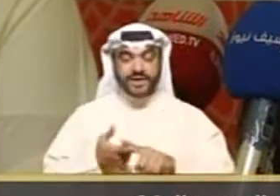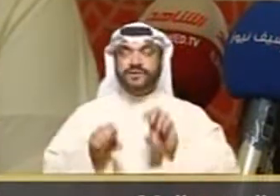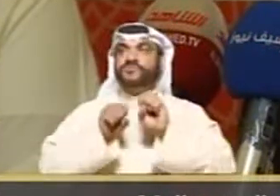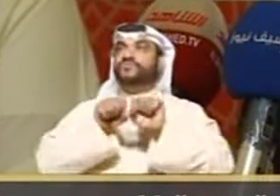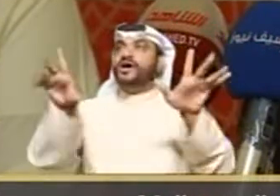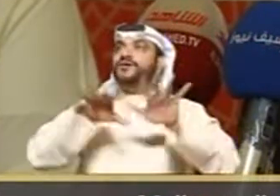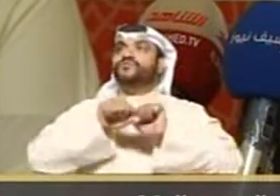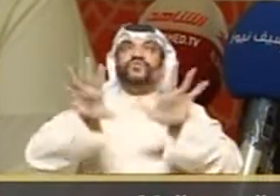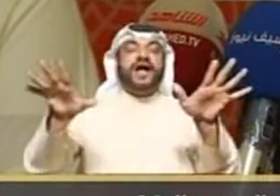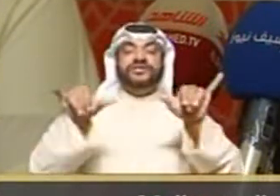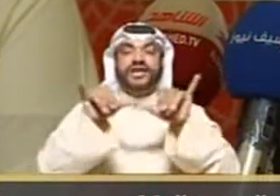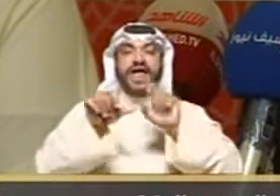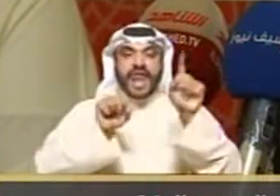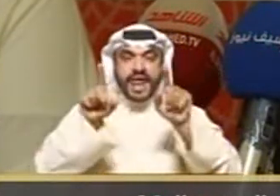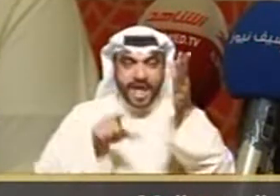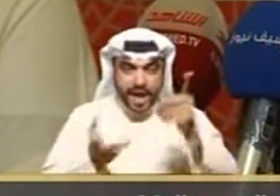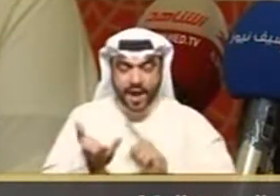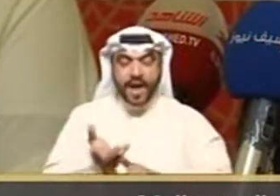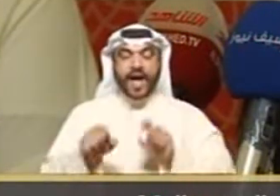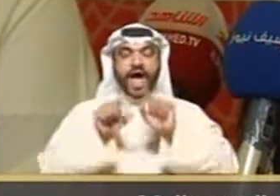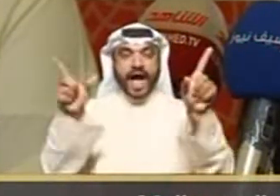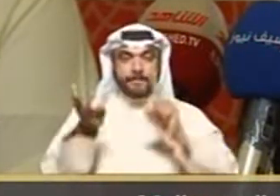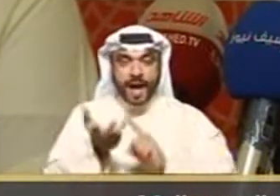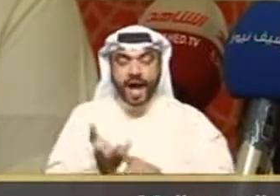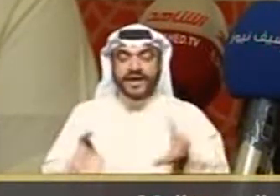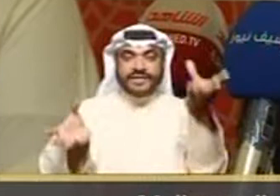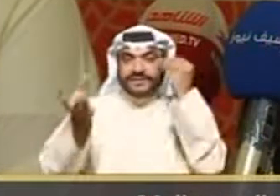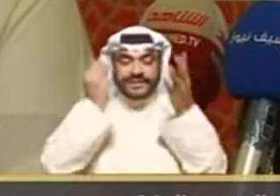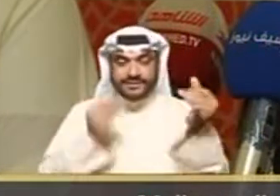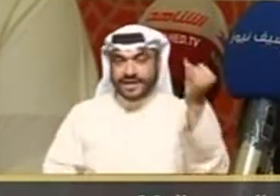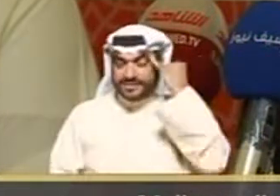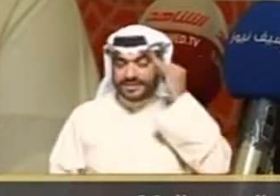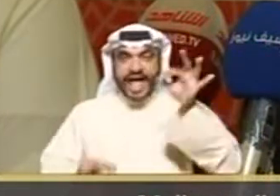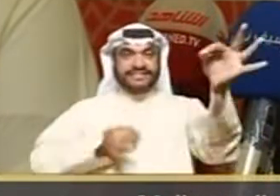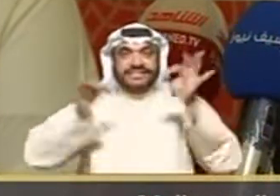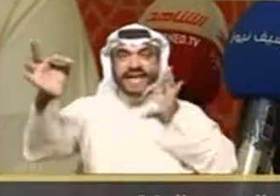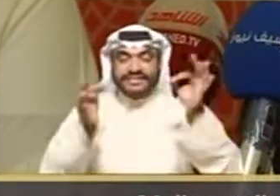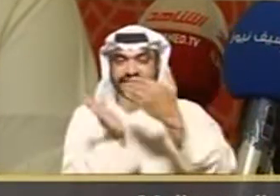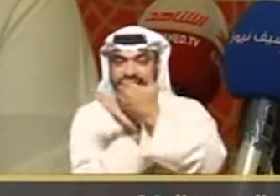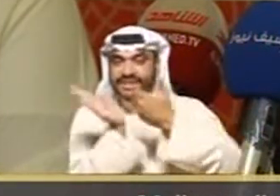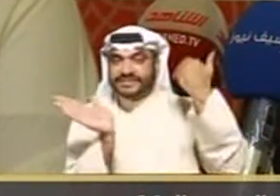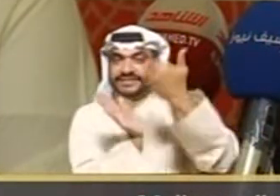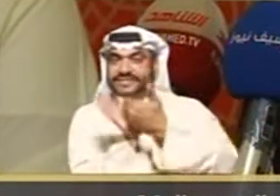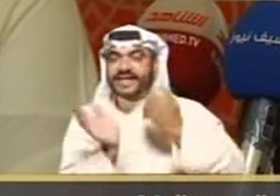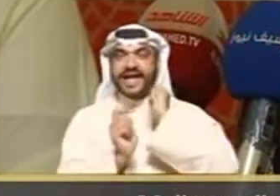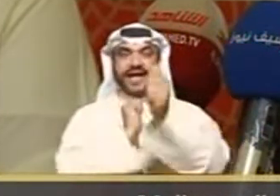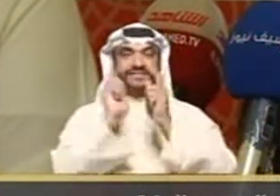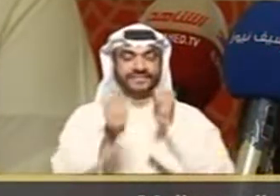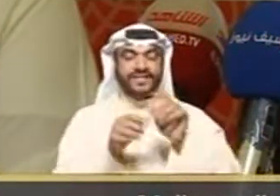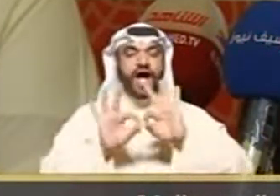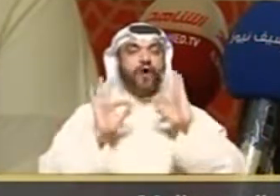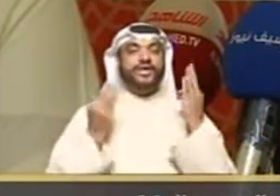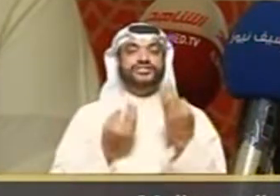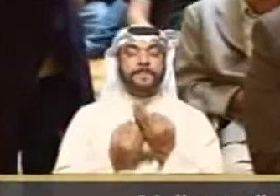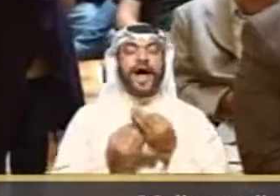يمثل انعكاس حقيقي لجميع المجالات الأخرى سواء سياسيا أو اقتصاديا أو اجتماعيا أو أي أخرى